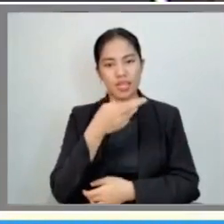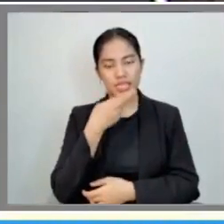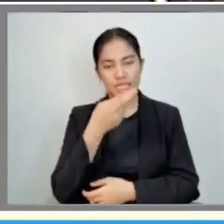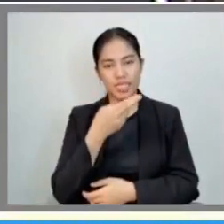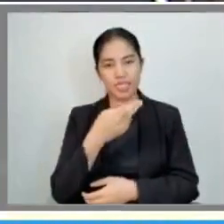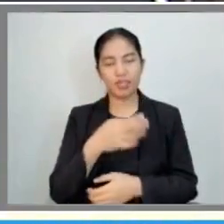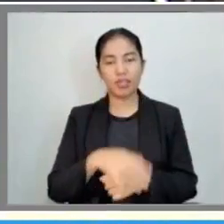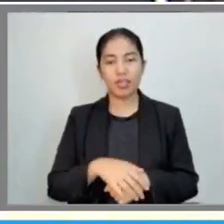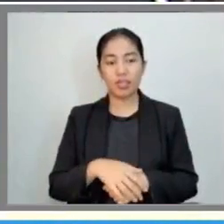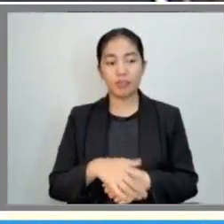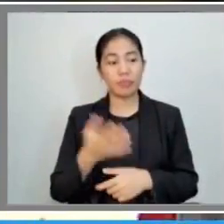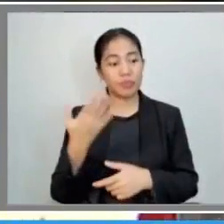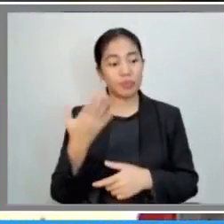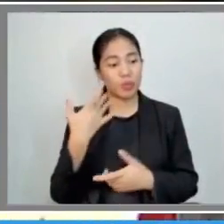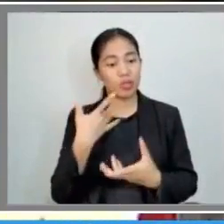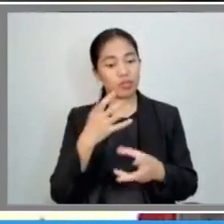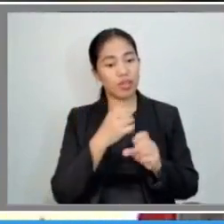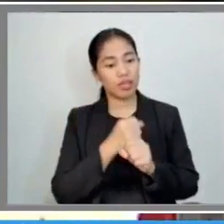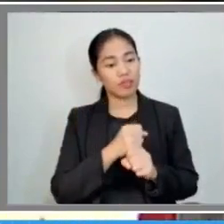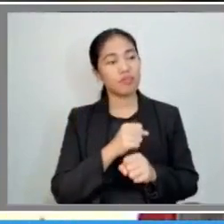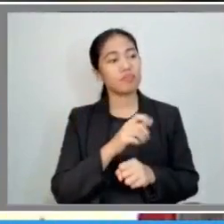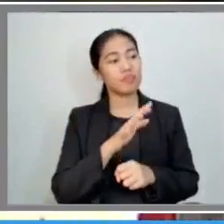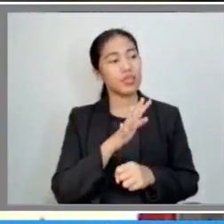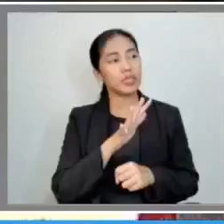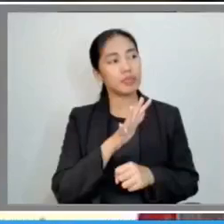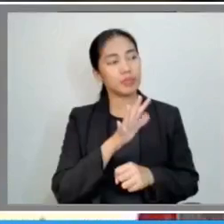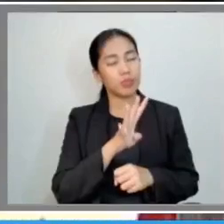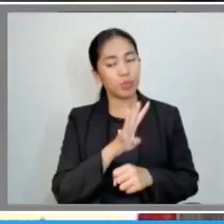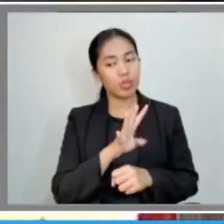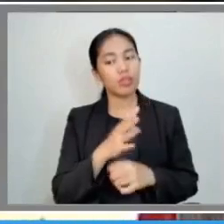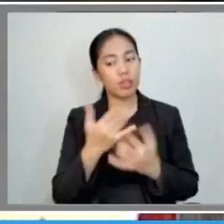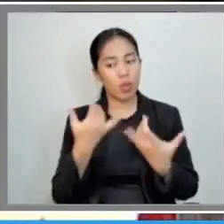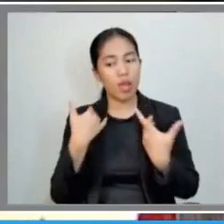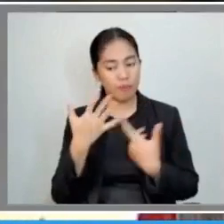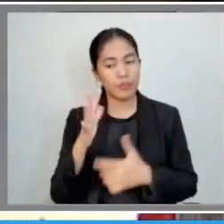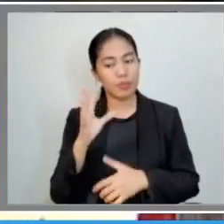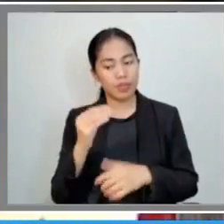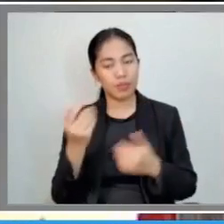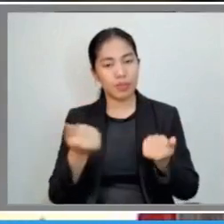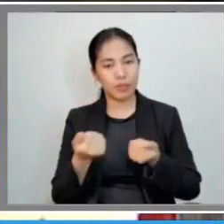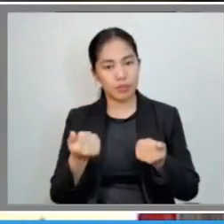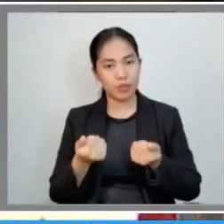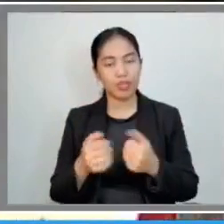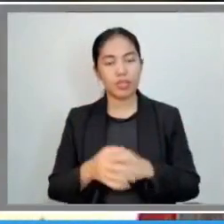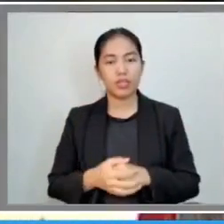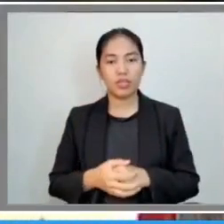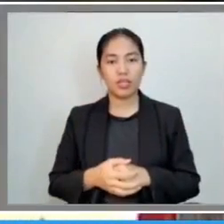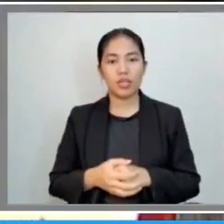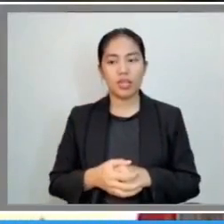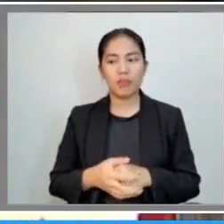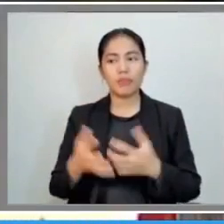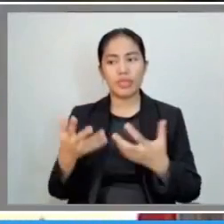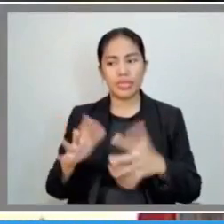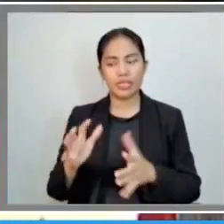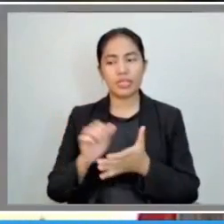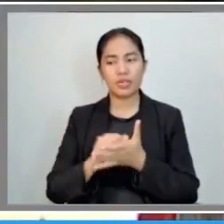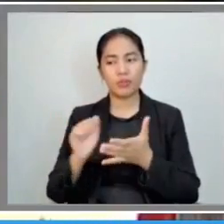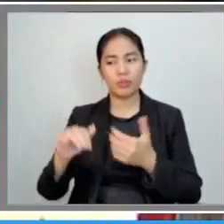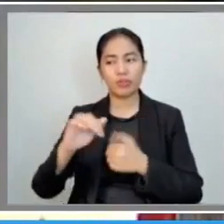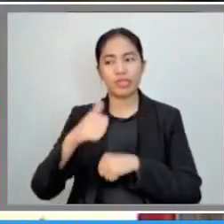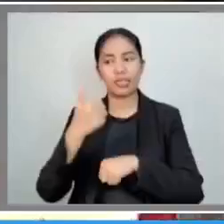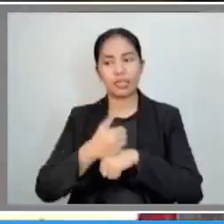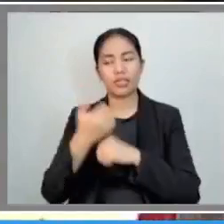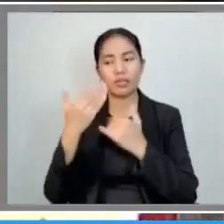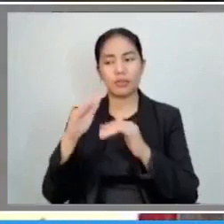may 48 na nga. Ibe. Nung pagkatapos ng price ka, may nakuha kaming mababa. Tapos,